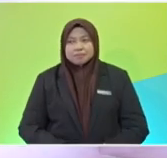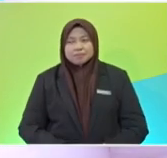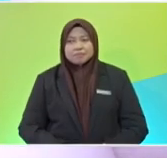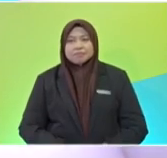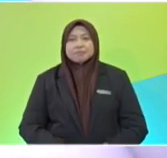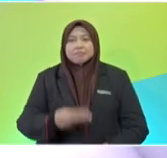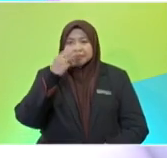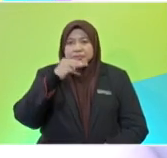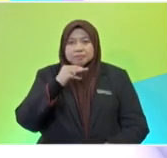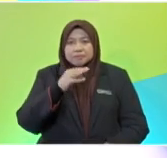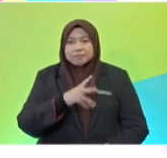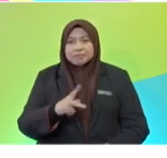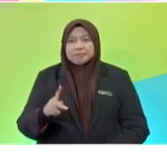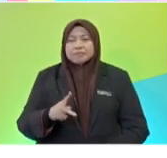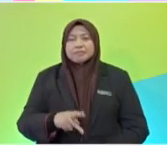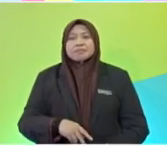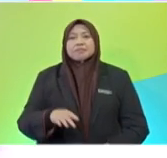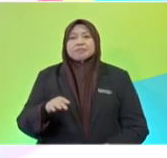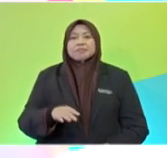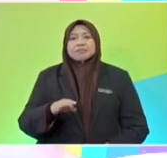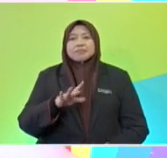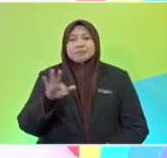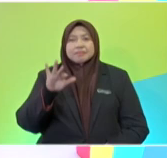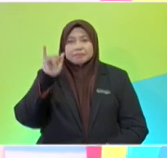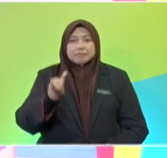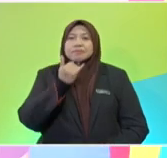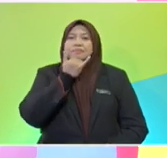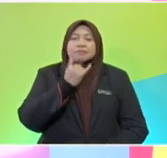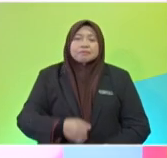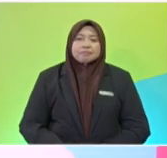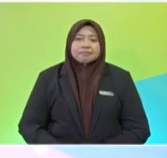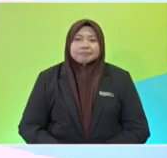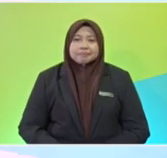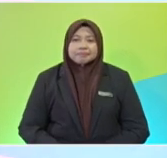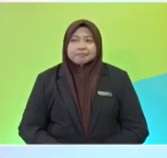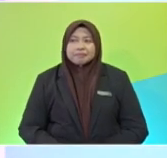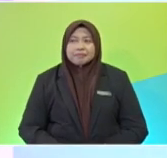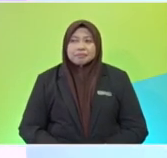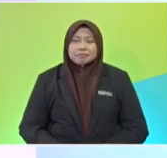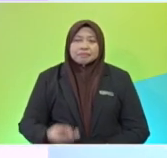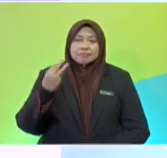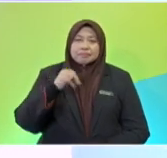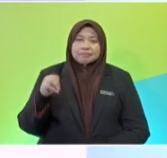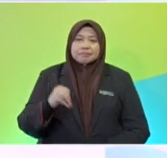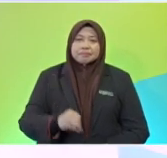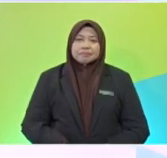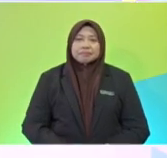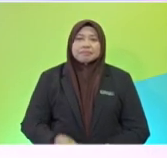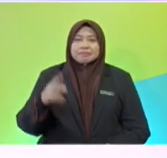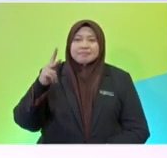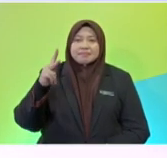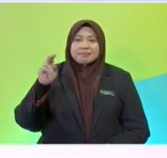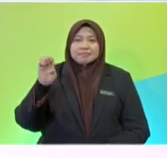murni kain ataupun edit kain percakapan mereka segera memasuki kadai tersebut